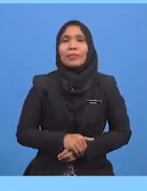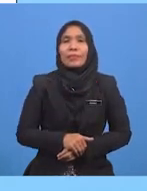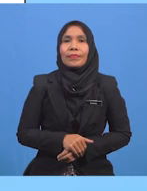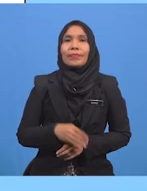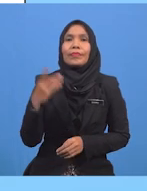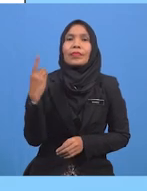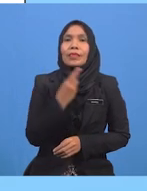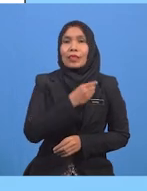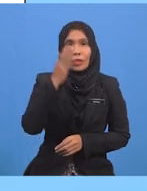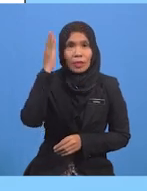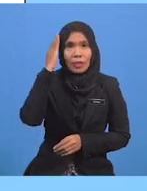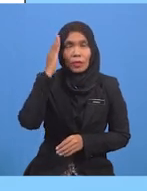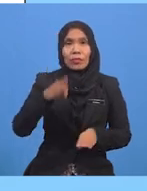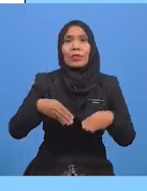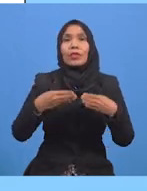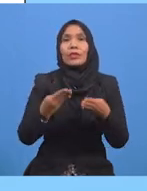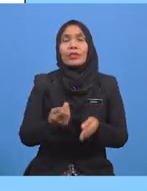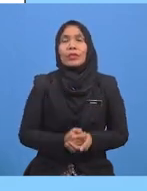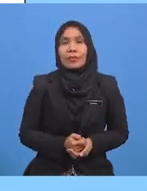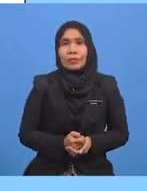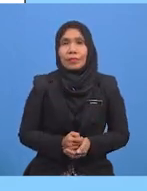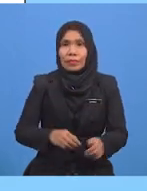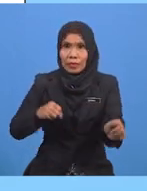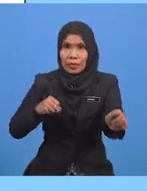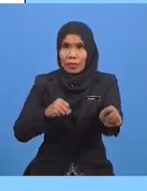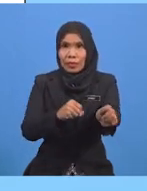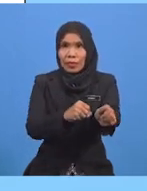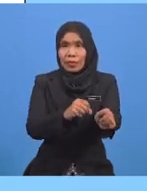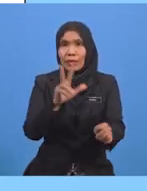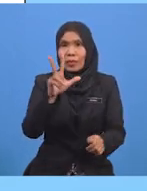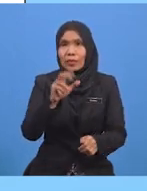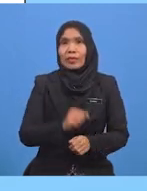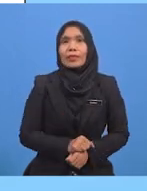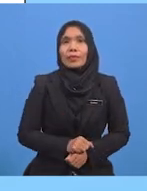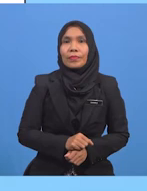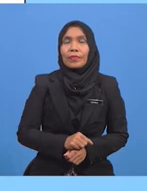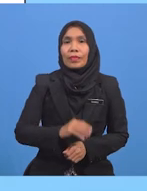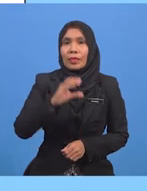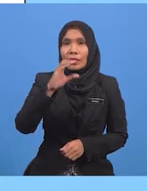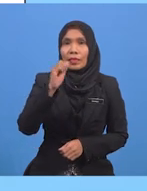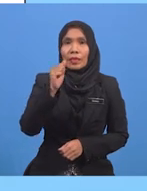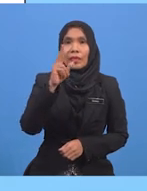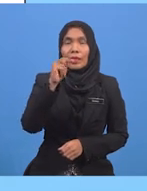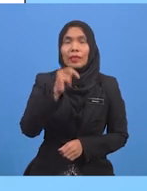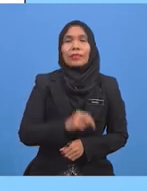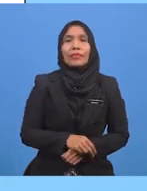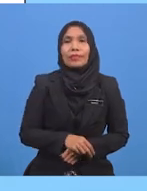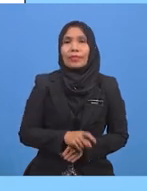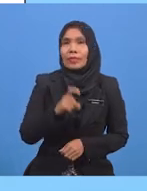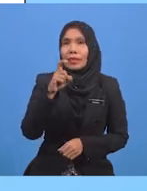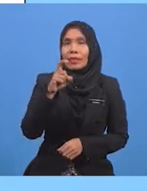Kita tahu bahawa segitiga CAN, okay, iaitu X kuasa